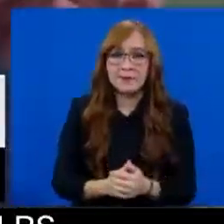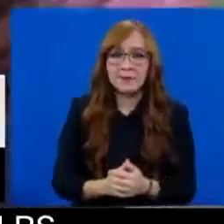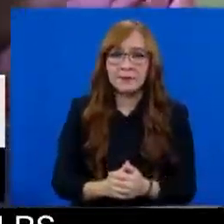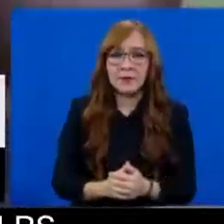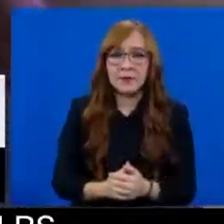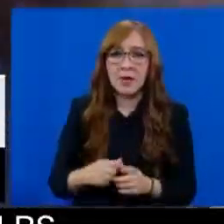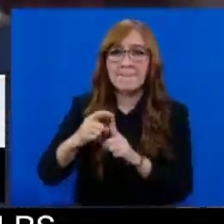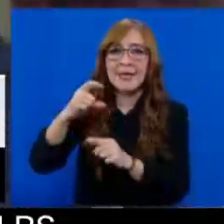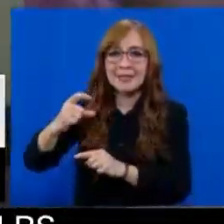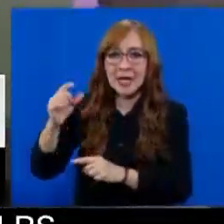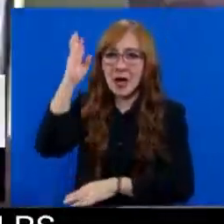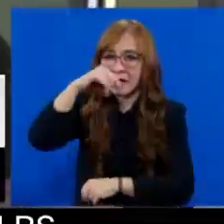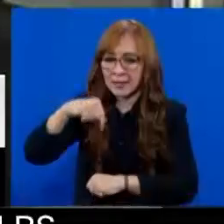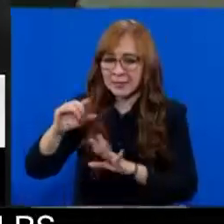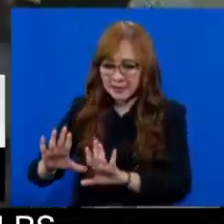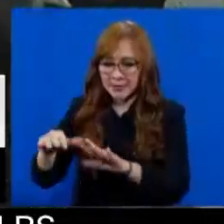siap untuk konfrontir ya.